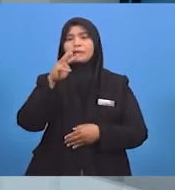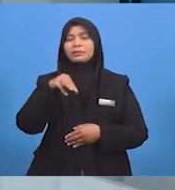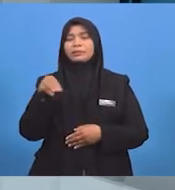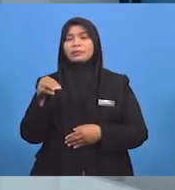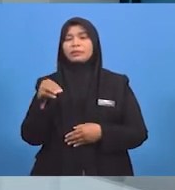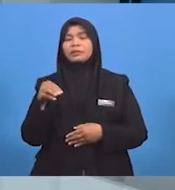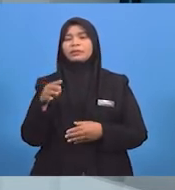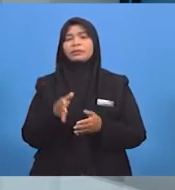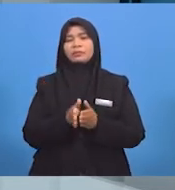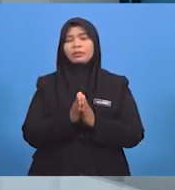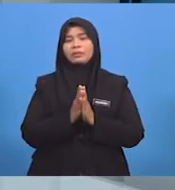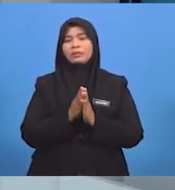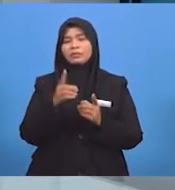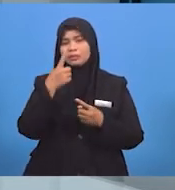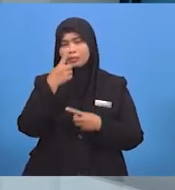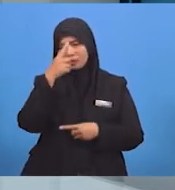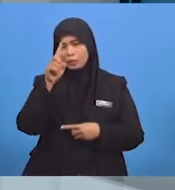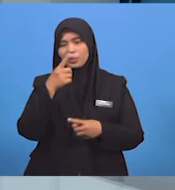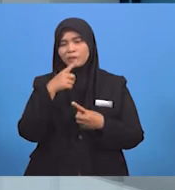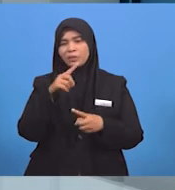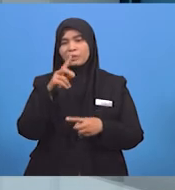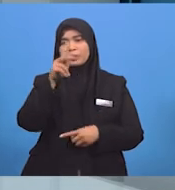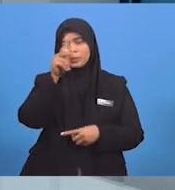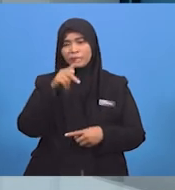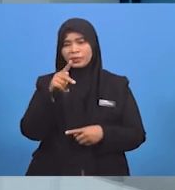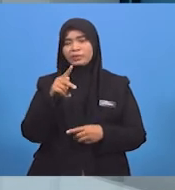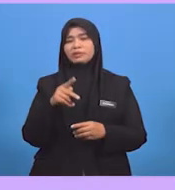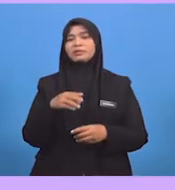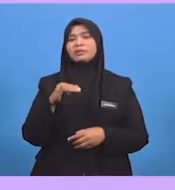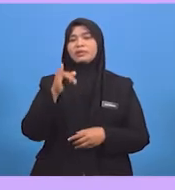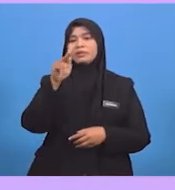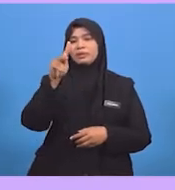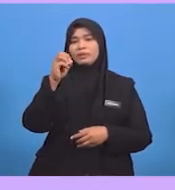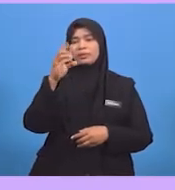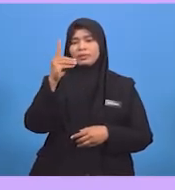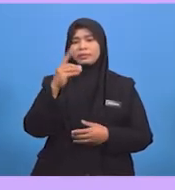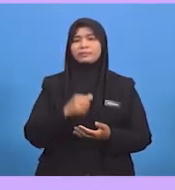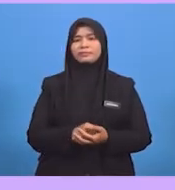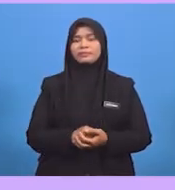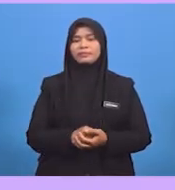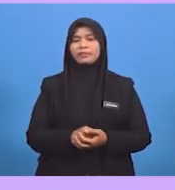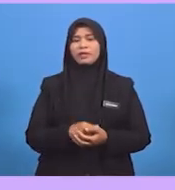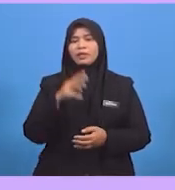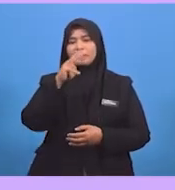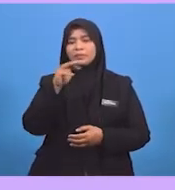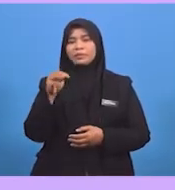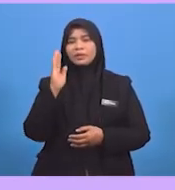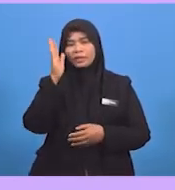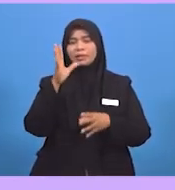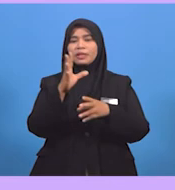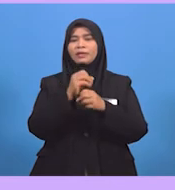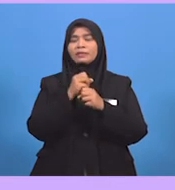menjawab kuis dengan mengimbas kod QR pada paparan. murid-murid akan mendapat sijil yang